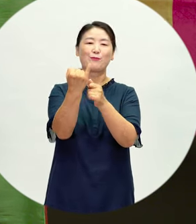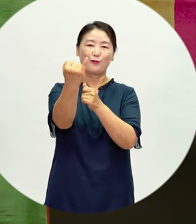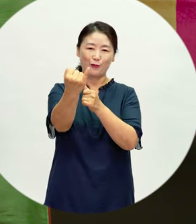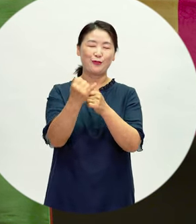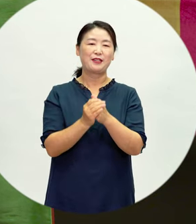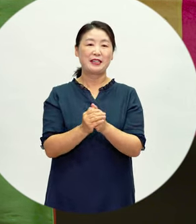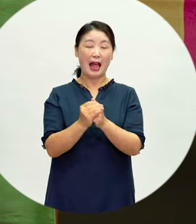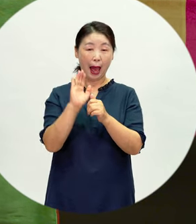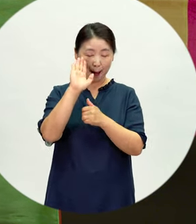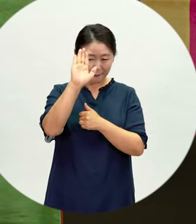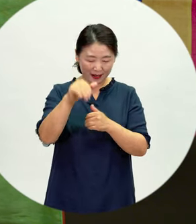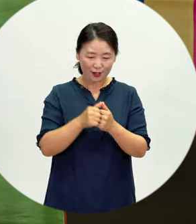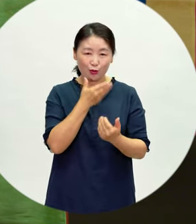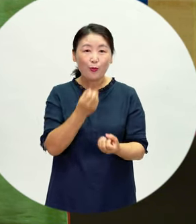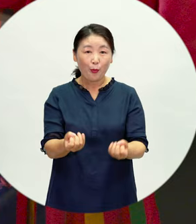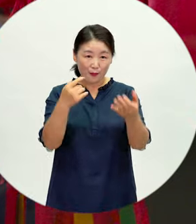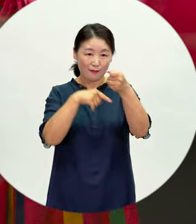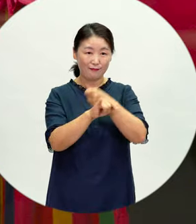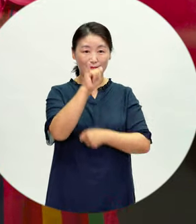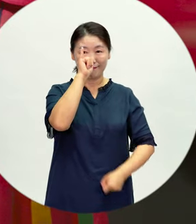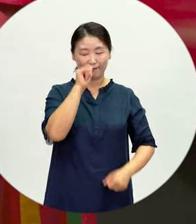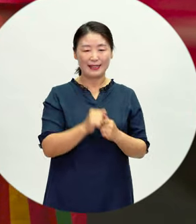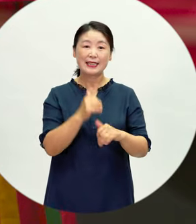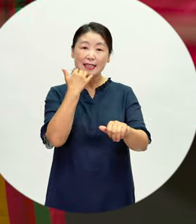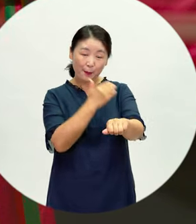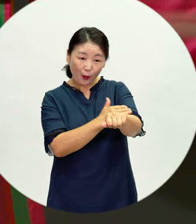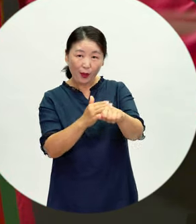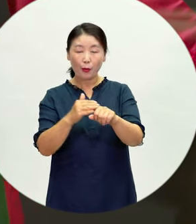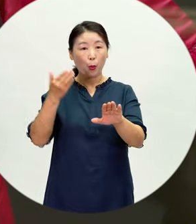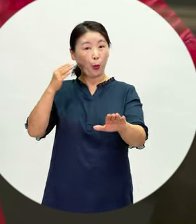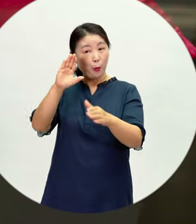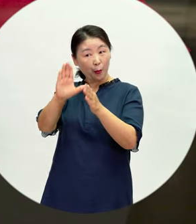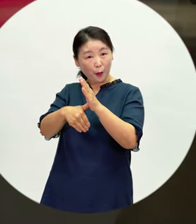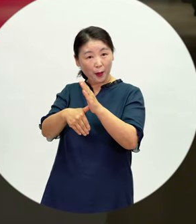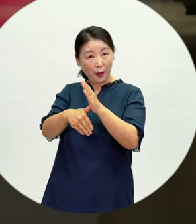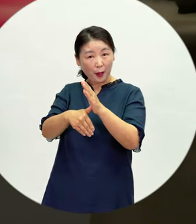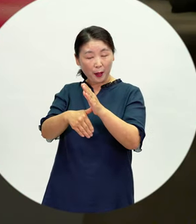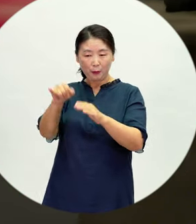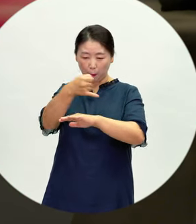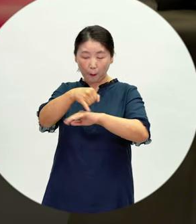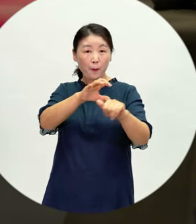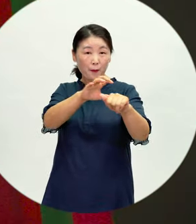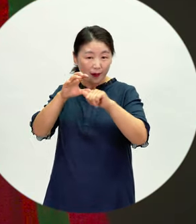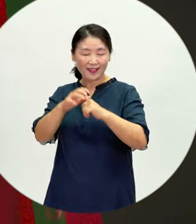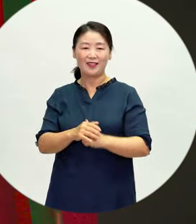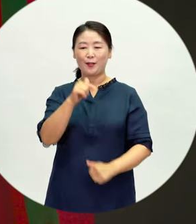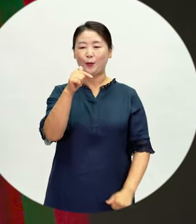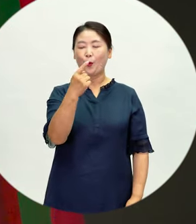축복하는 의미로 쓰였다고 볼 수 있겠습니다. 색동은 그년대로 와서도 새로운 영감의 요소로 활용되곤 했는데요.